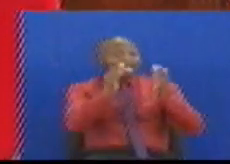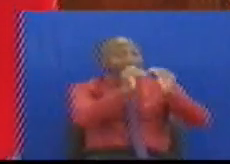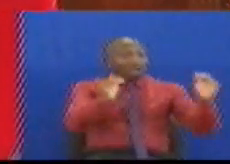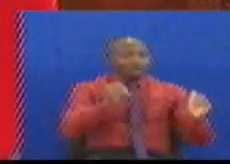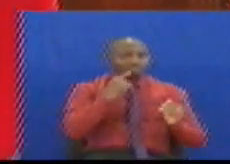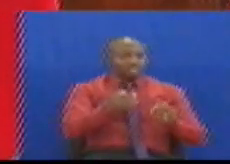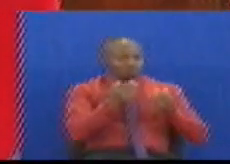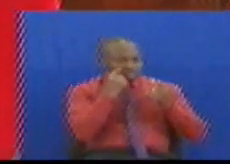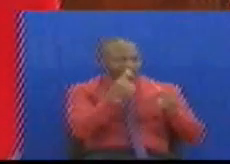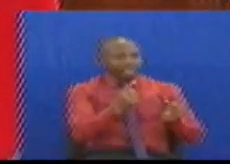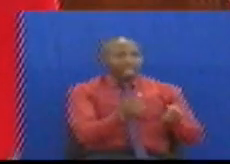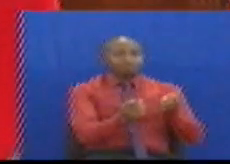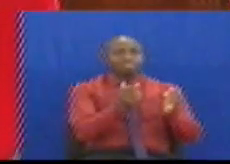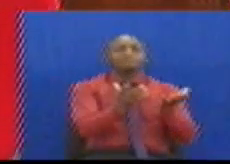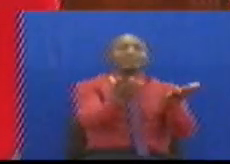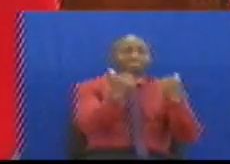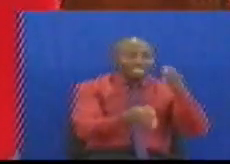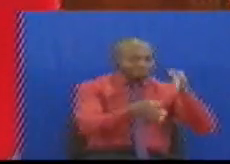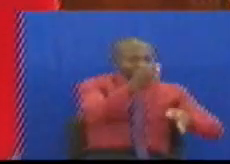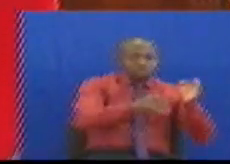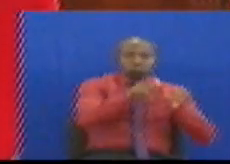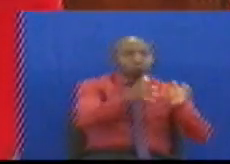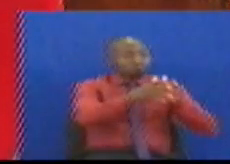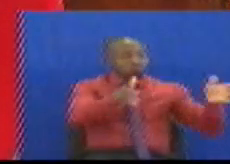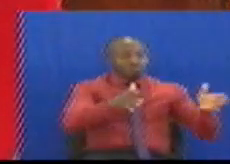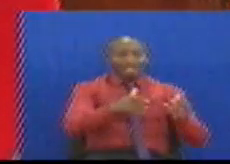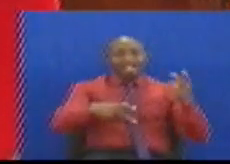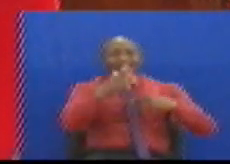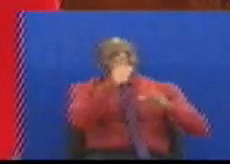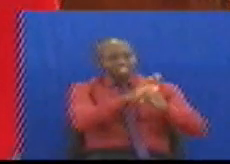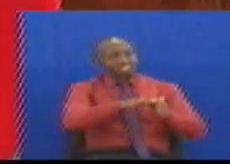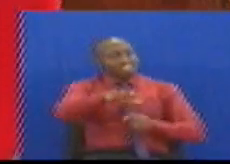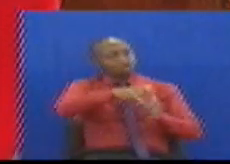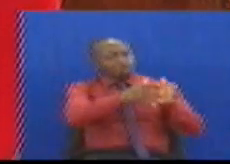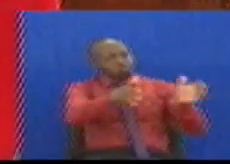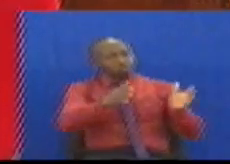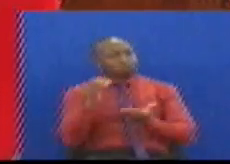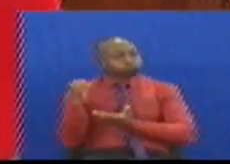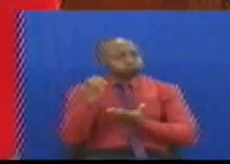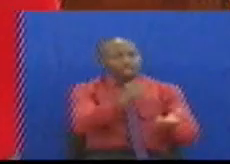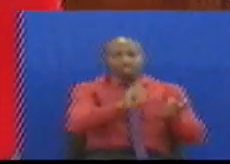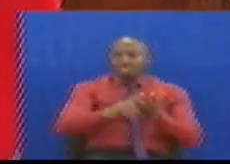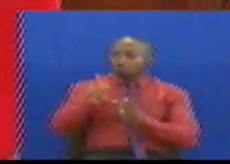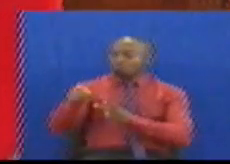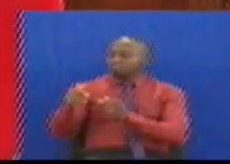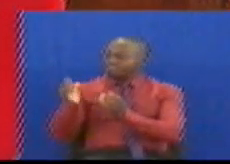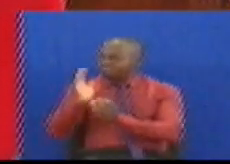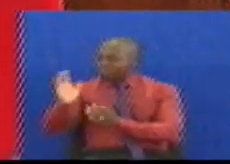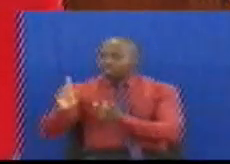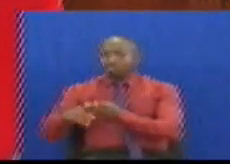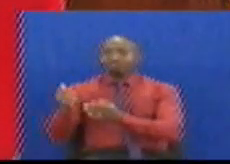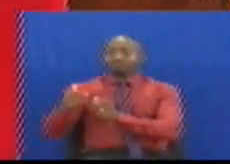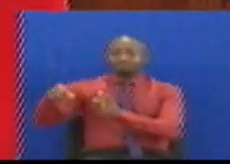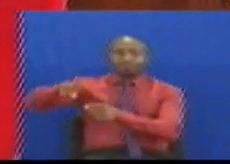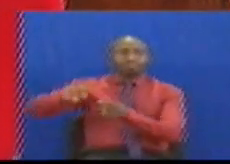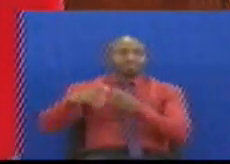the rationality. Kwamba huyu ni mkubwa, anakata nyingi, ana eneo kubwa, pia lazima na yeye apate king. Kwa